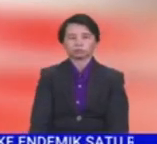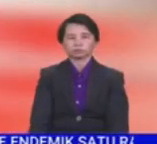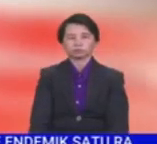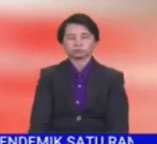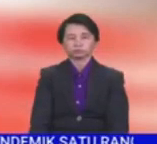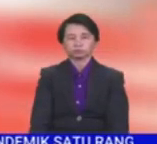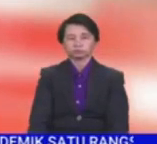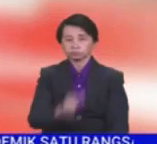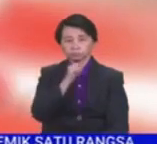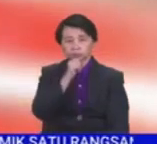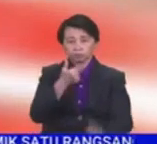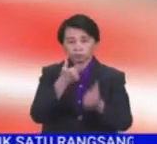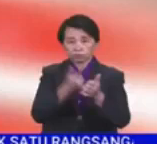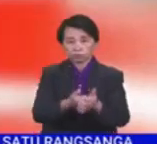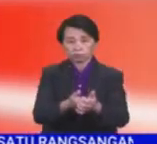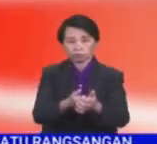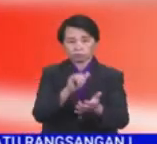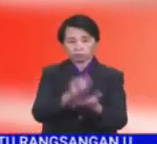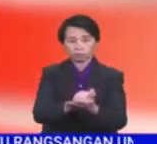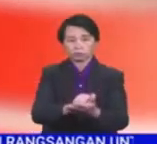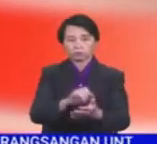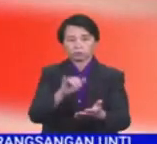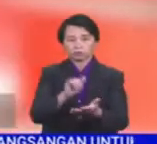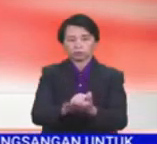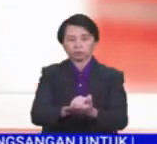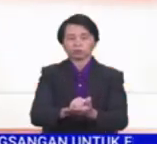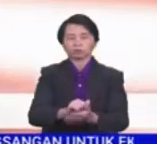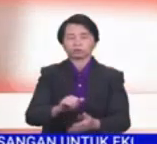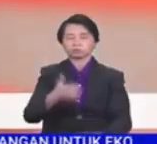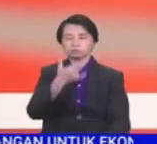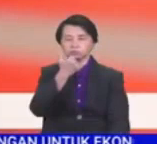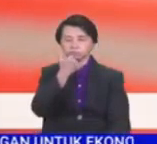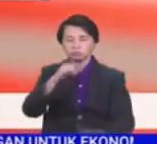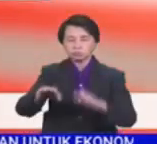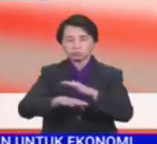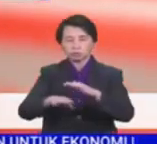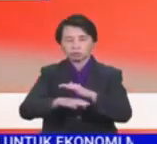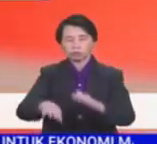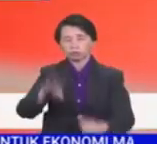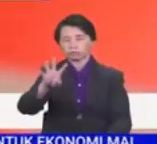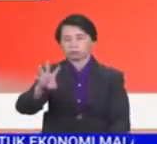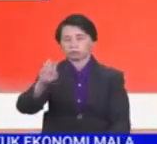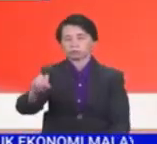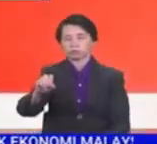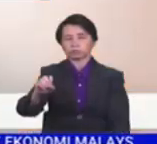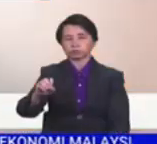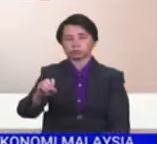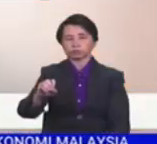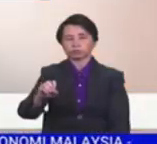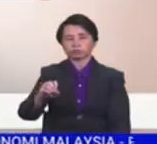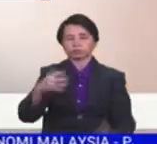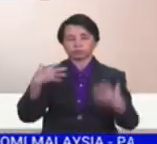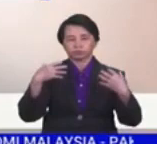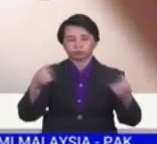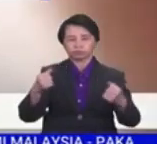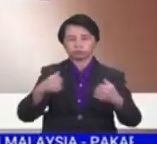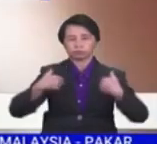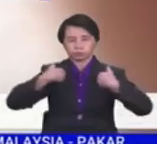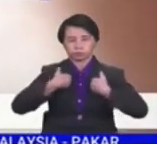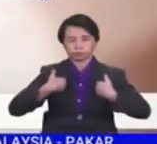kegagalan mematuhi perintah tersebut adalah merupakan satu kesalahan jiwa section 40 Odin kesehatan awam